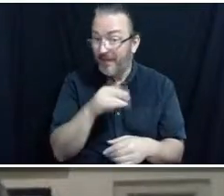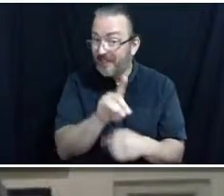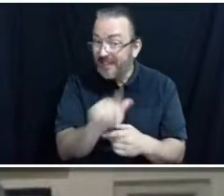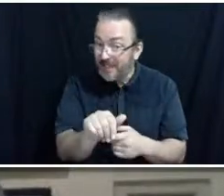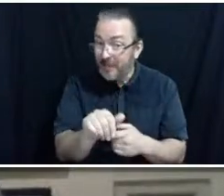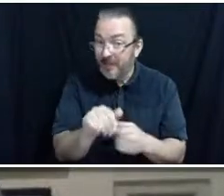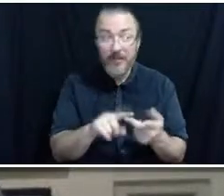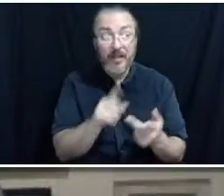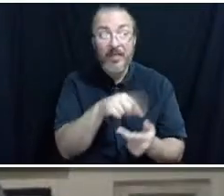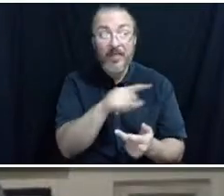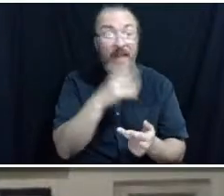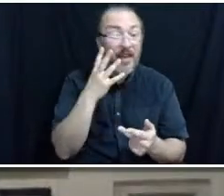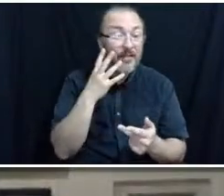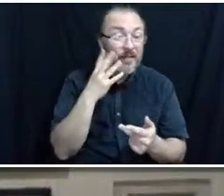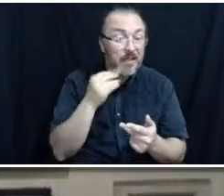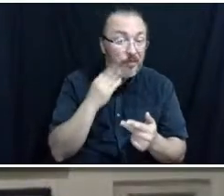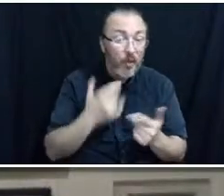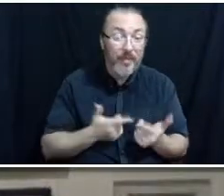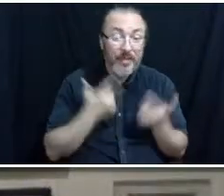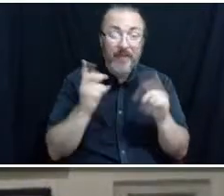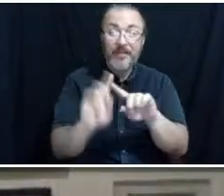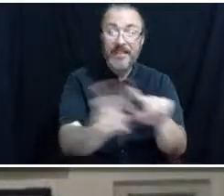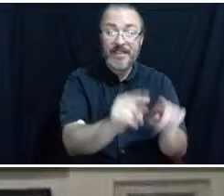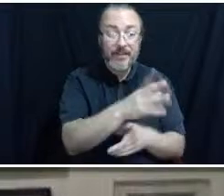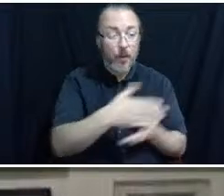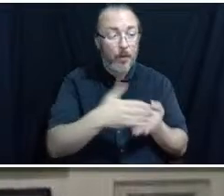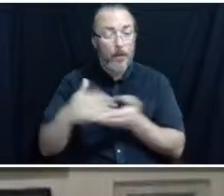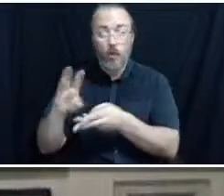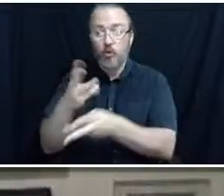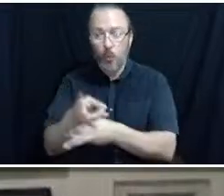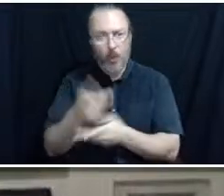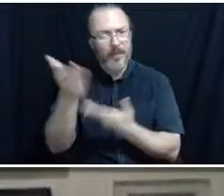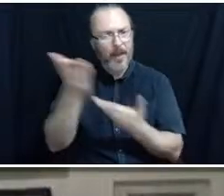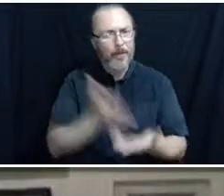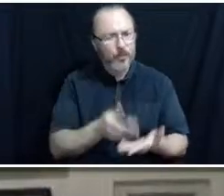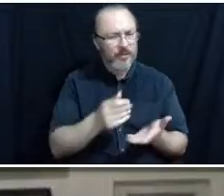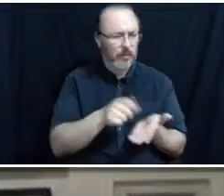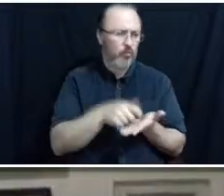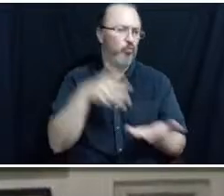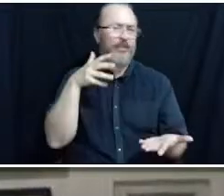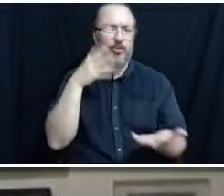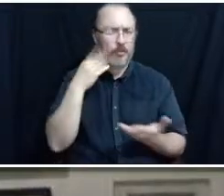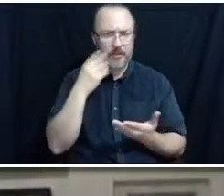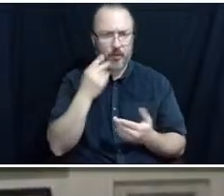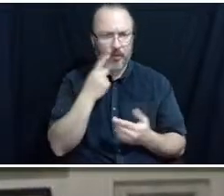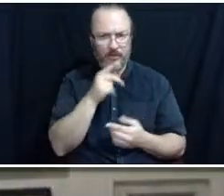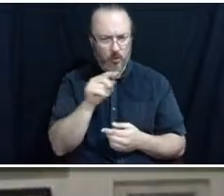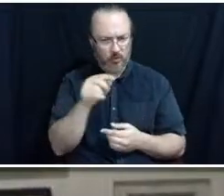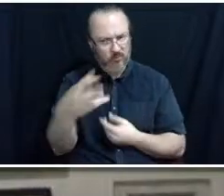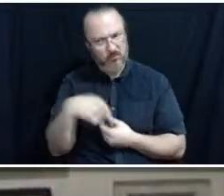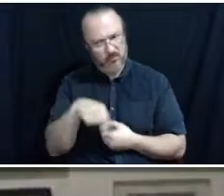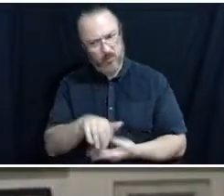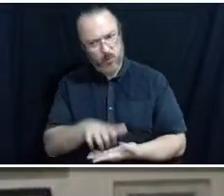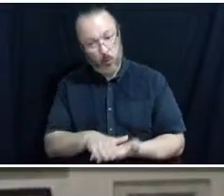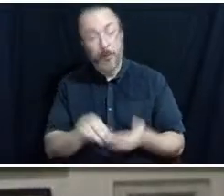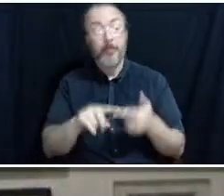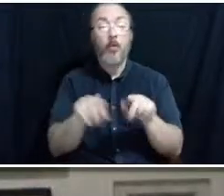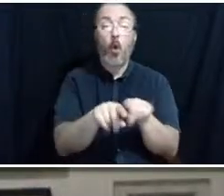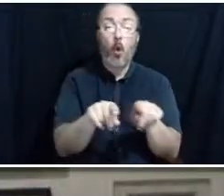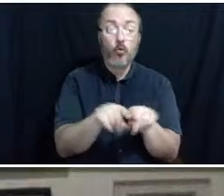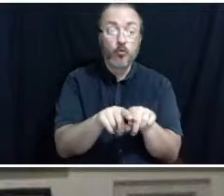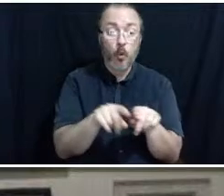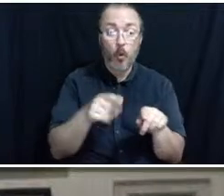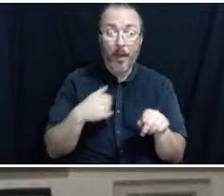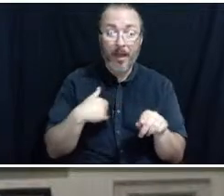avoir des handicaps, qui ont vécu dans différentes régions du monde, qui apportent des expériences plus riches dans leur enseignement. Et on nomme un